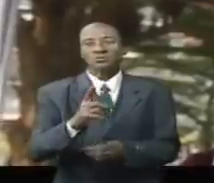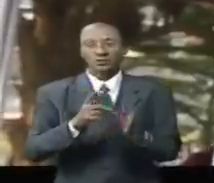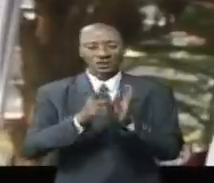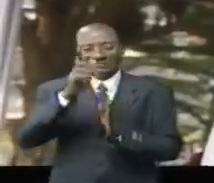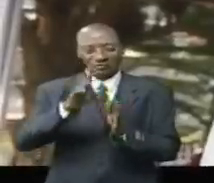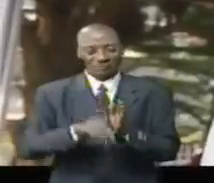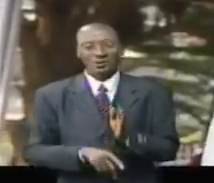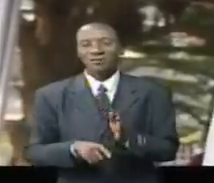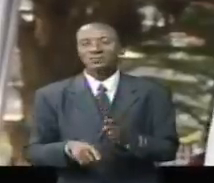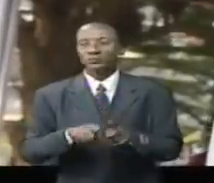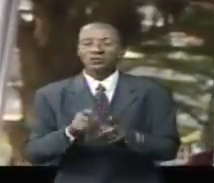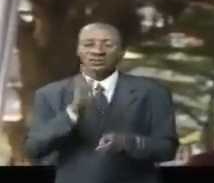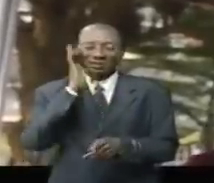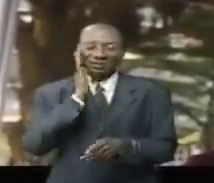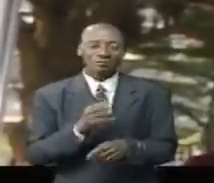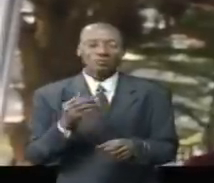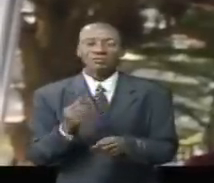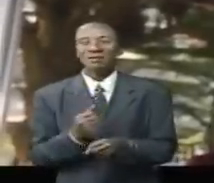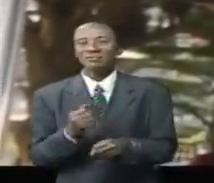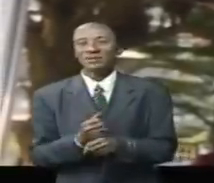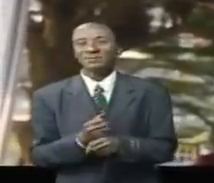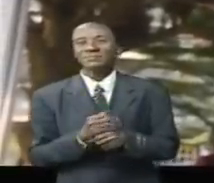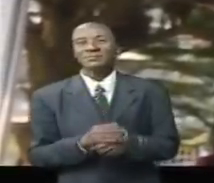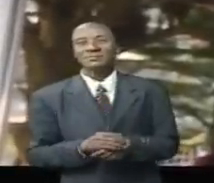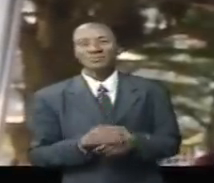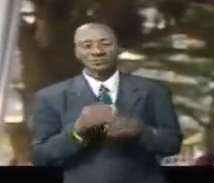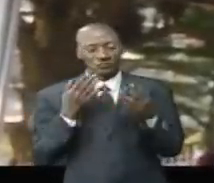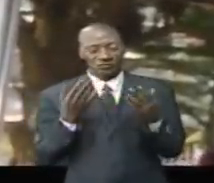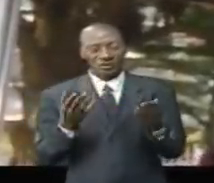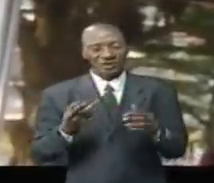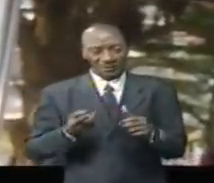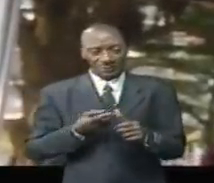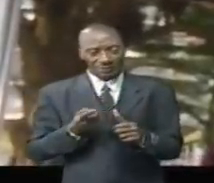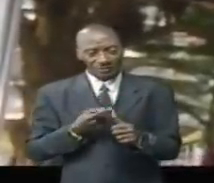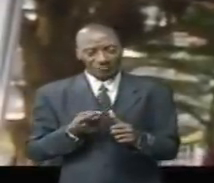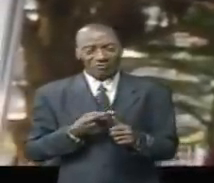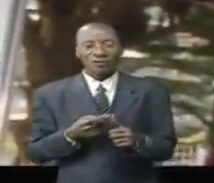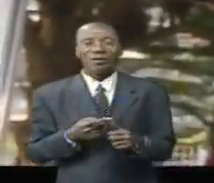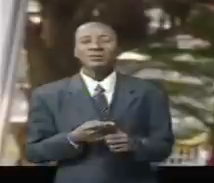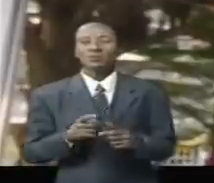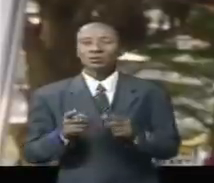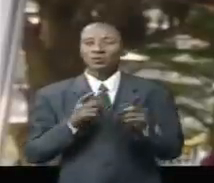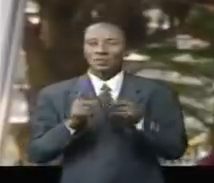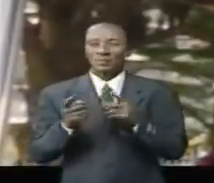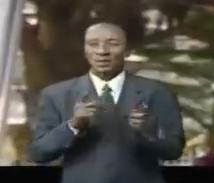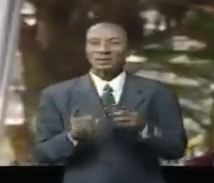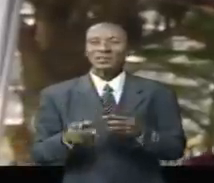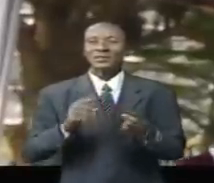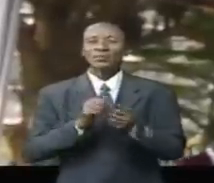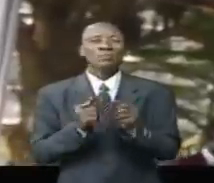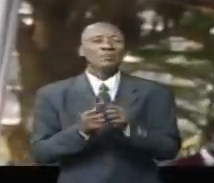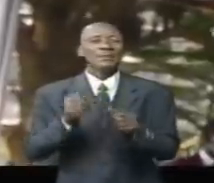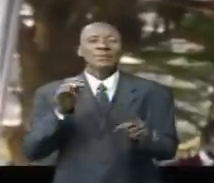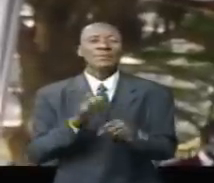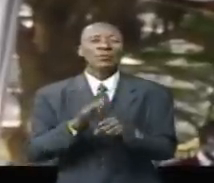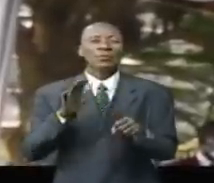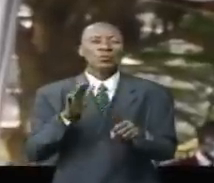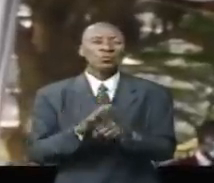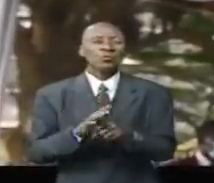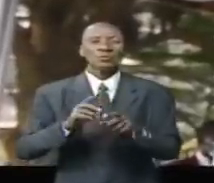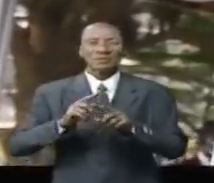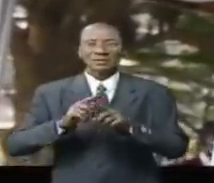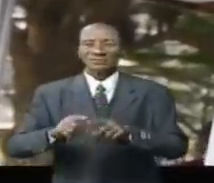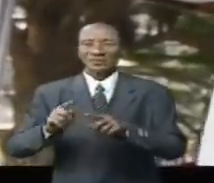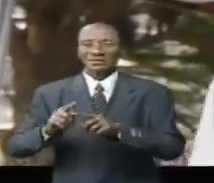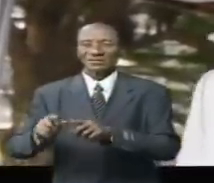pour la plupart au problème des infrastructures, n'est-ce pas? Et on a parlé de l'anonymat également. Et ils sont pour l'anonymat, mais il